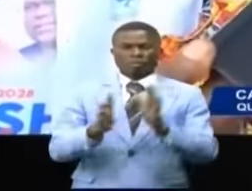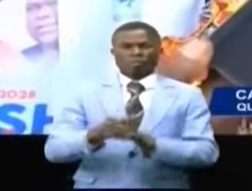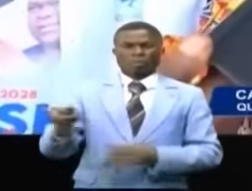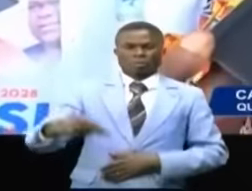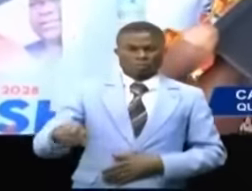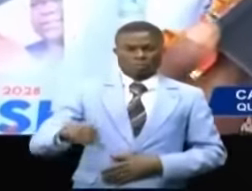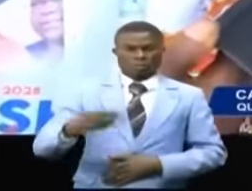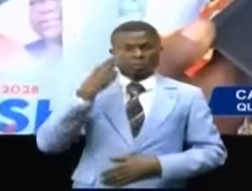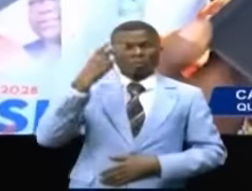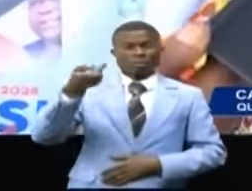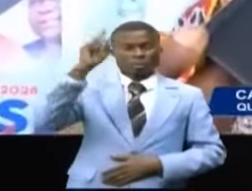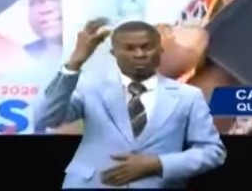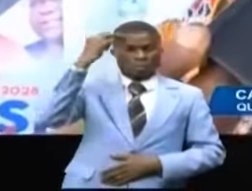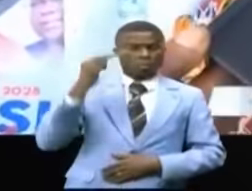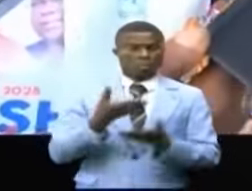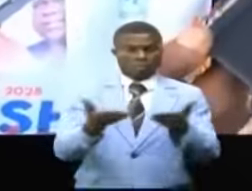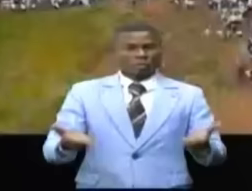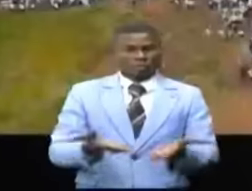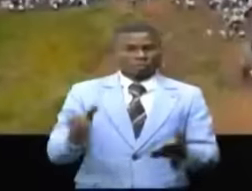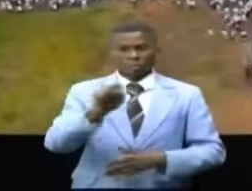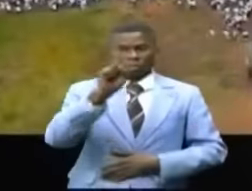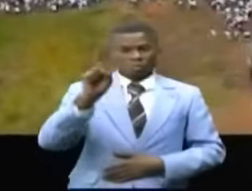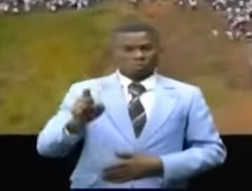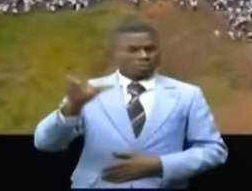Est-ce qu'on a déjà vu un premier ministre ici?